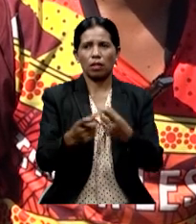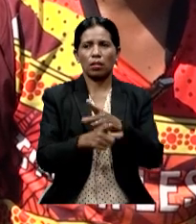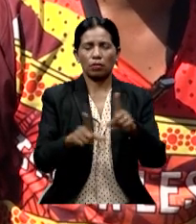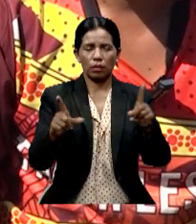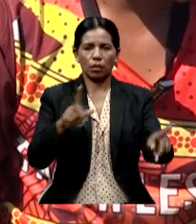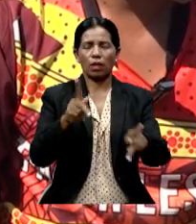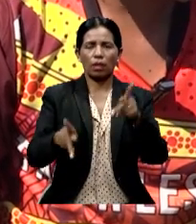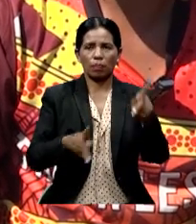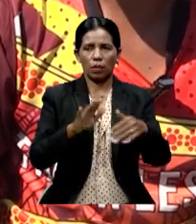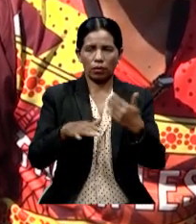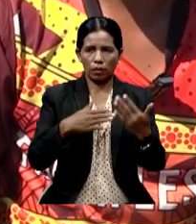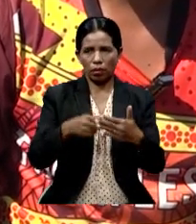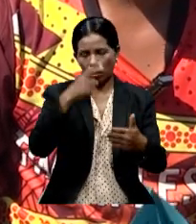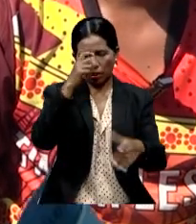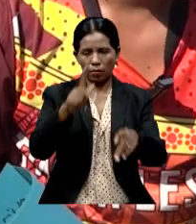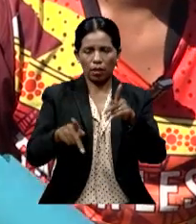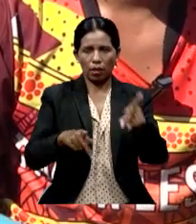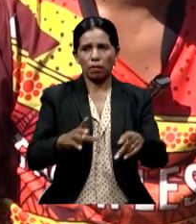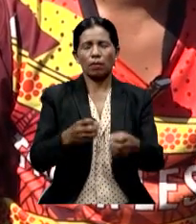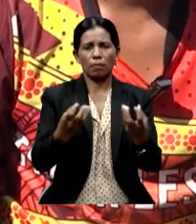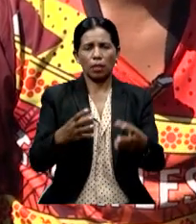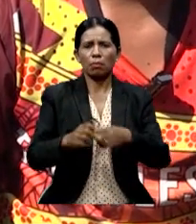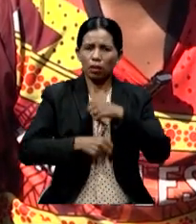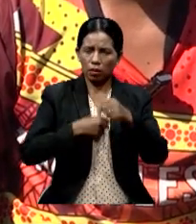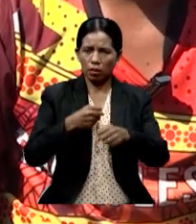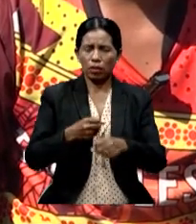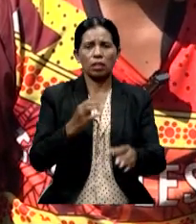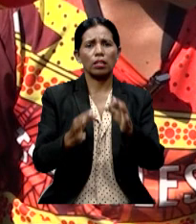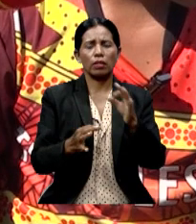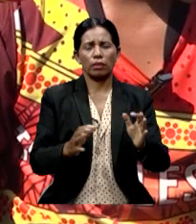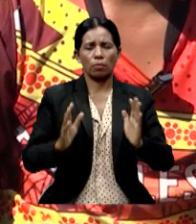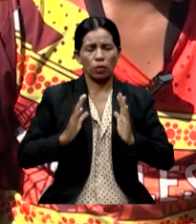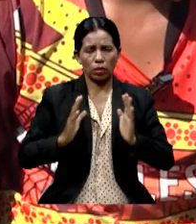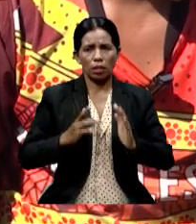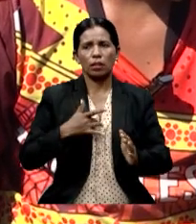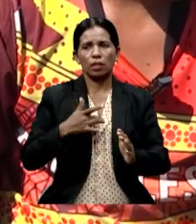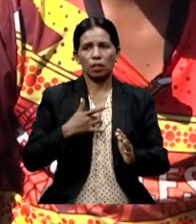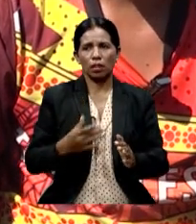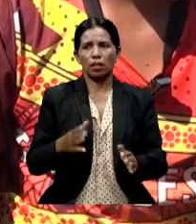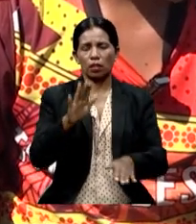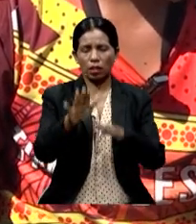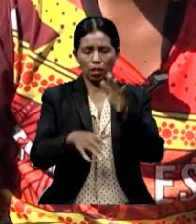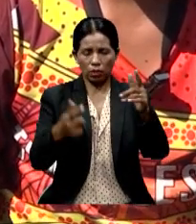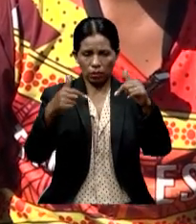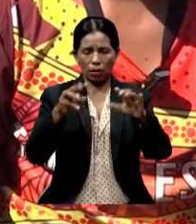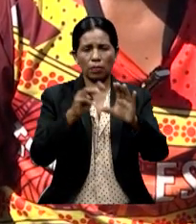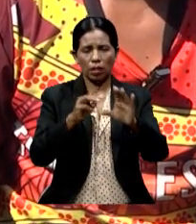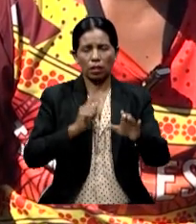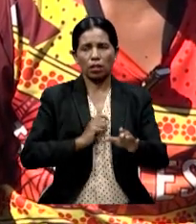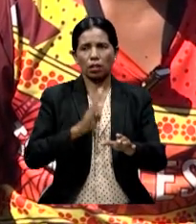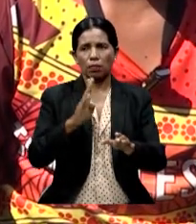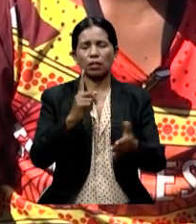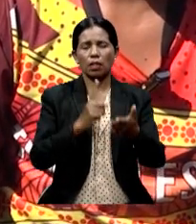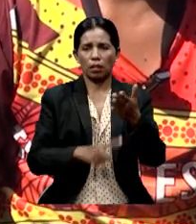povo moberenia. Tampo povo moberenia ma barak ma terus. Se bot sira senti katak, kalan sira mai la tok ma ia mercado tebesi ne, se de ma